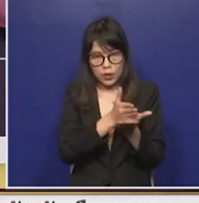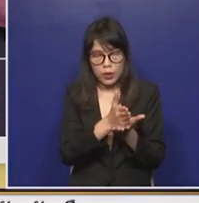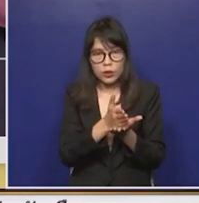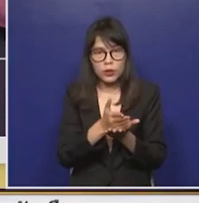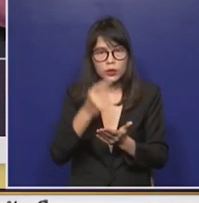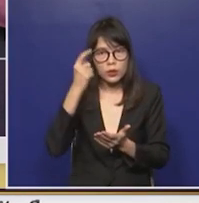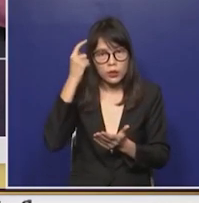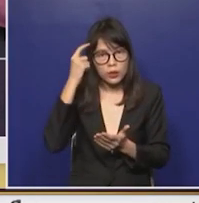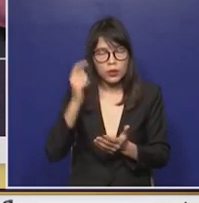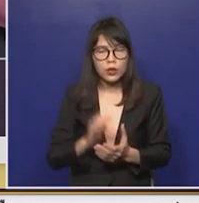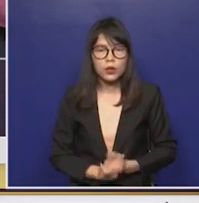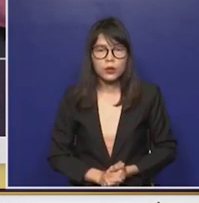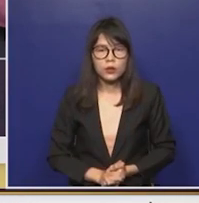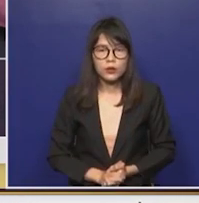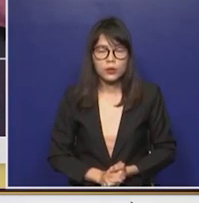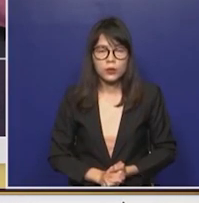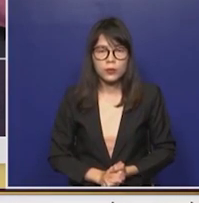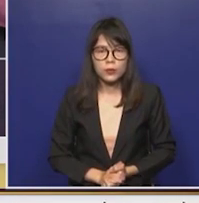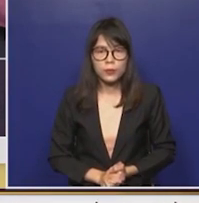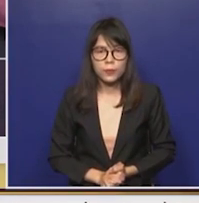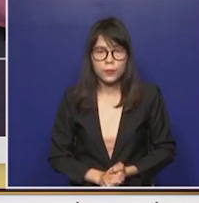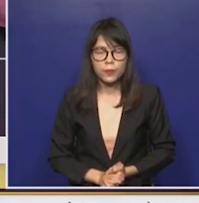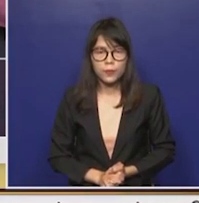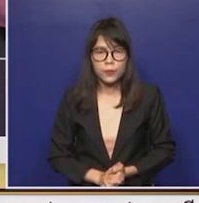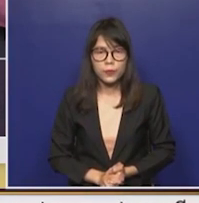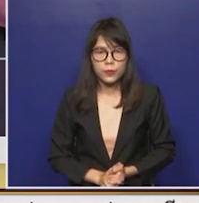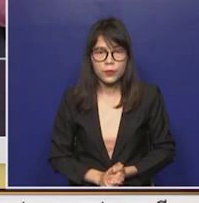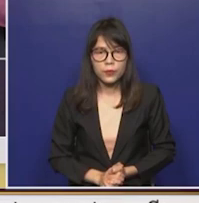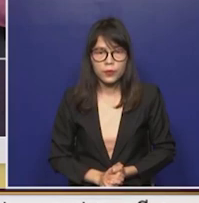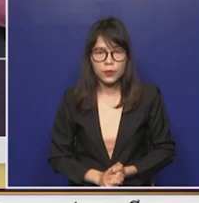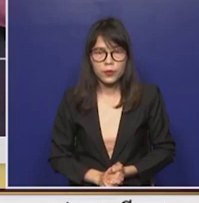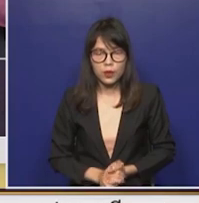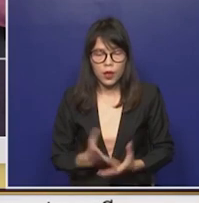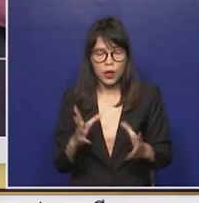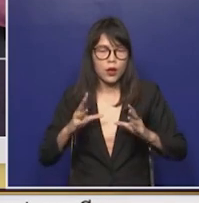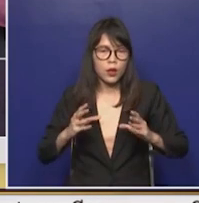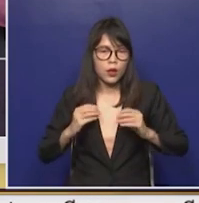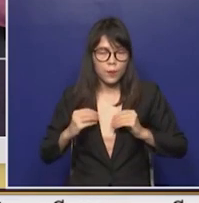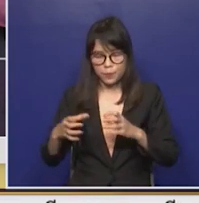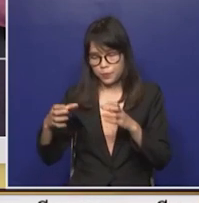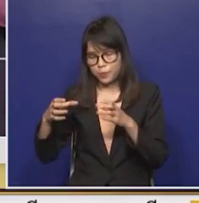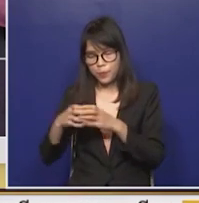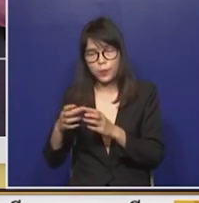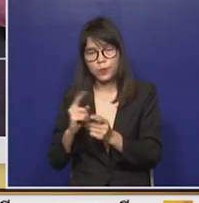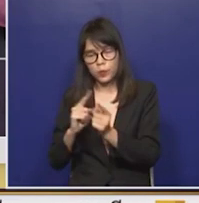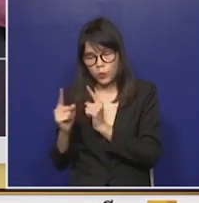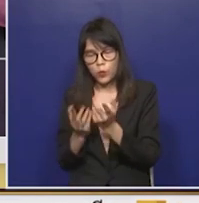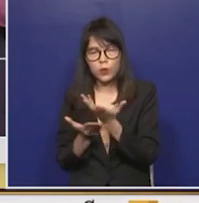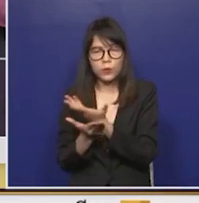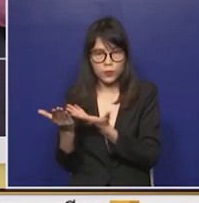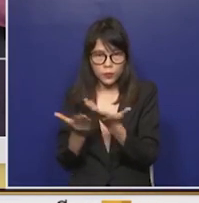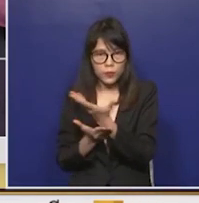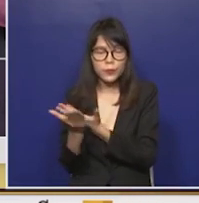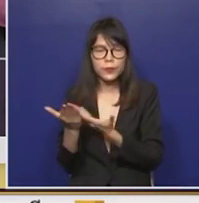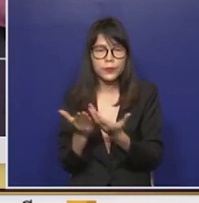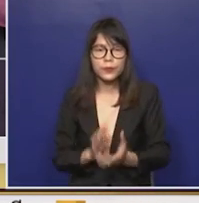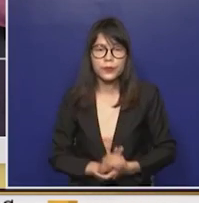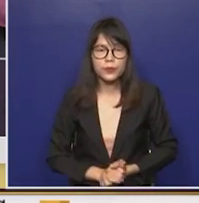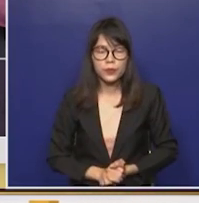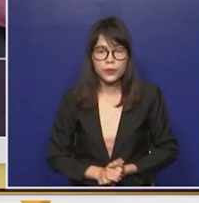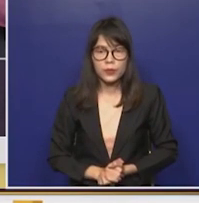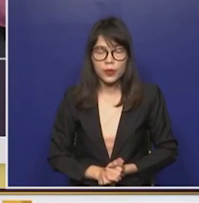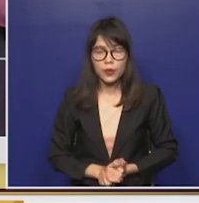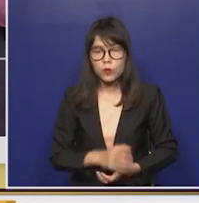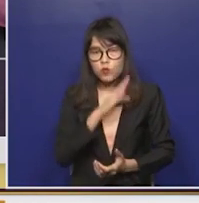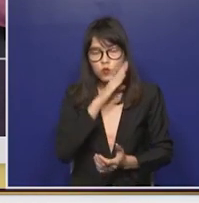อกทั้งนั้นท่านจะขอรับไปหารือกับคณะนี่คือที่มานะครับแต่ผมบอกไปว่าถึงไม่ป